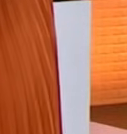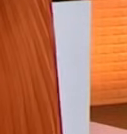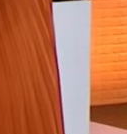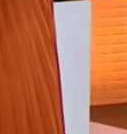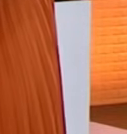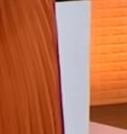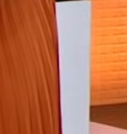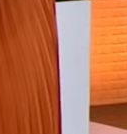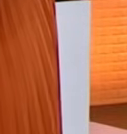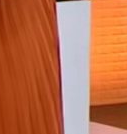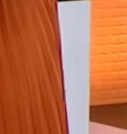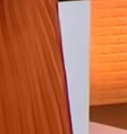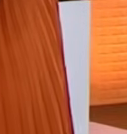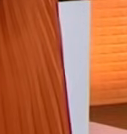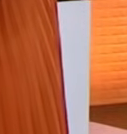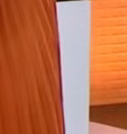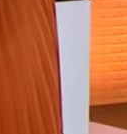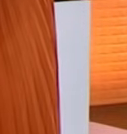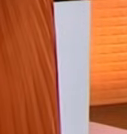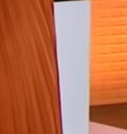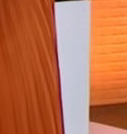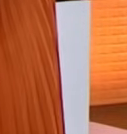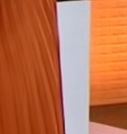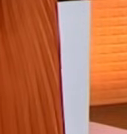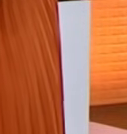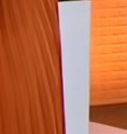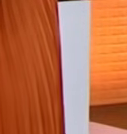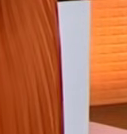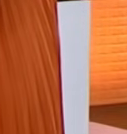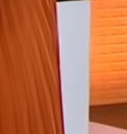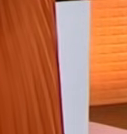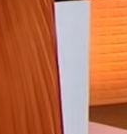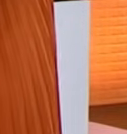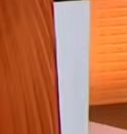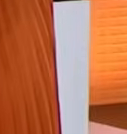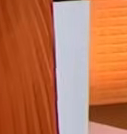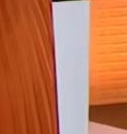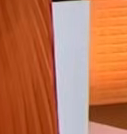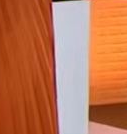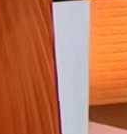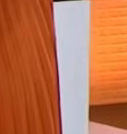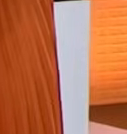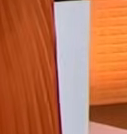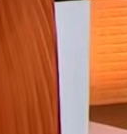mga kapus sa abroad subaybayan niyo po kami sa GMA Pinoy TV at sa www.gmanews.tv